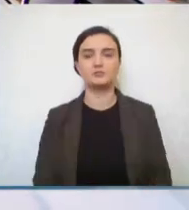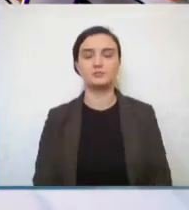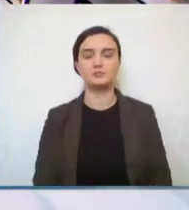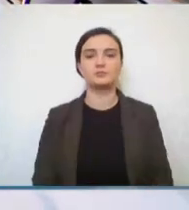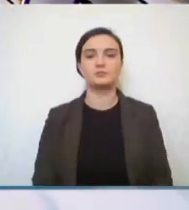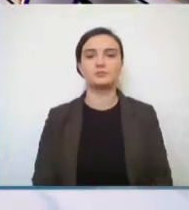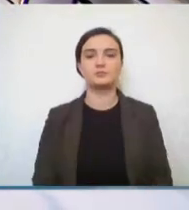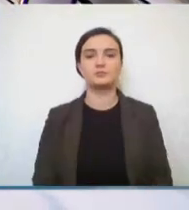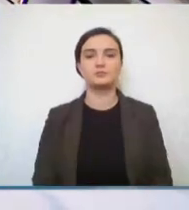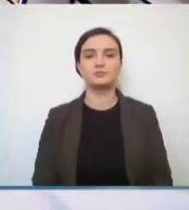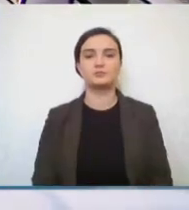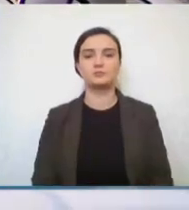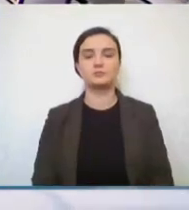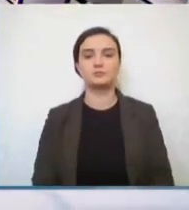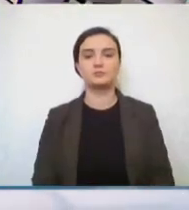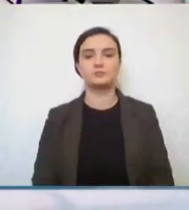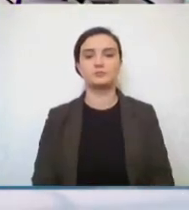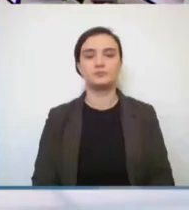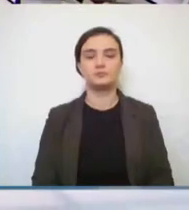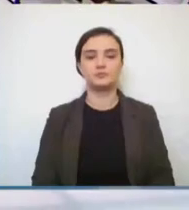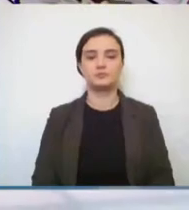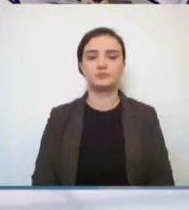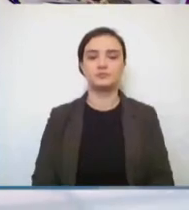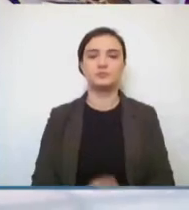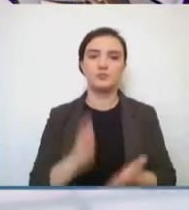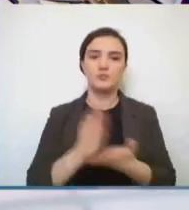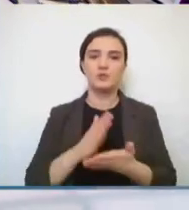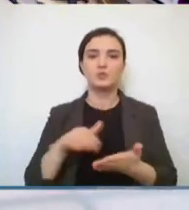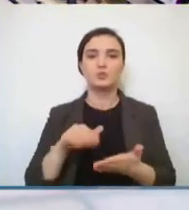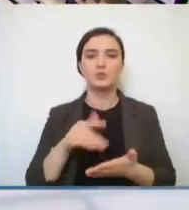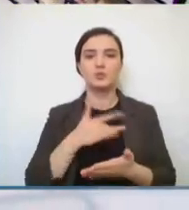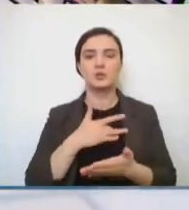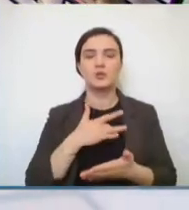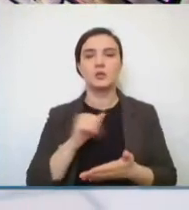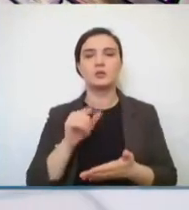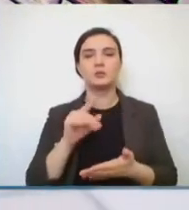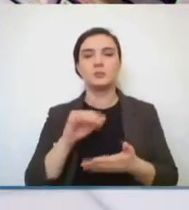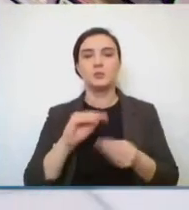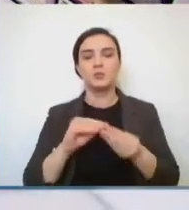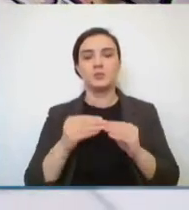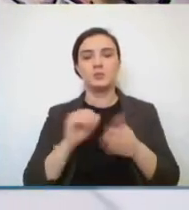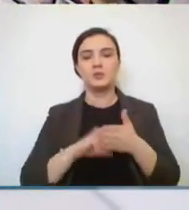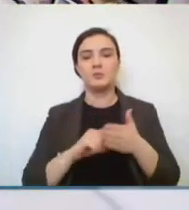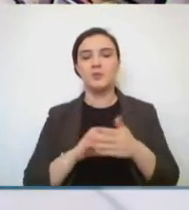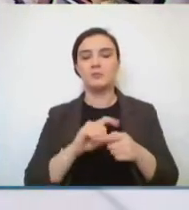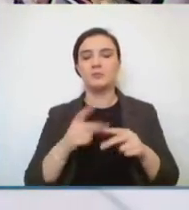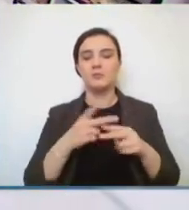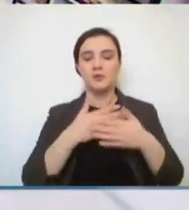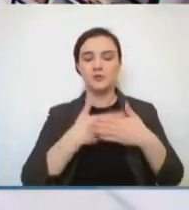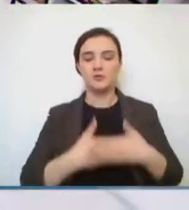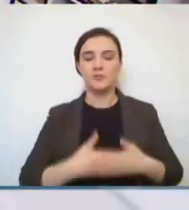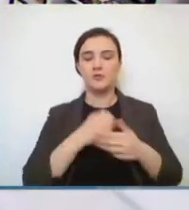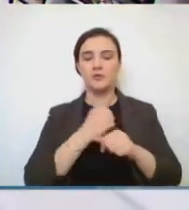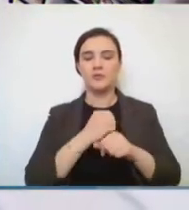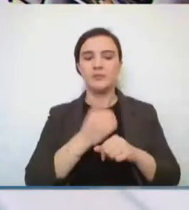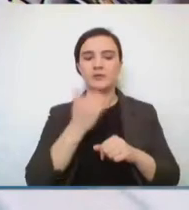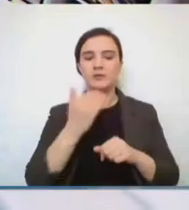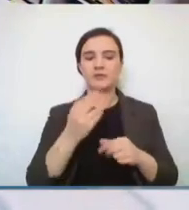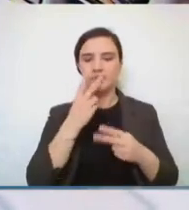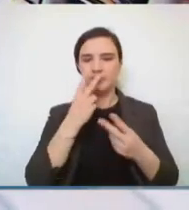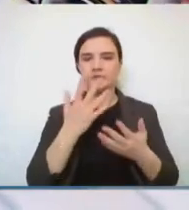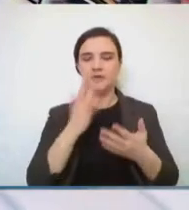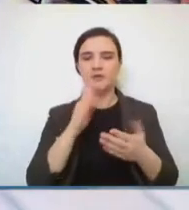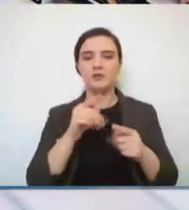ეს არითმია რაიმე პრობლემის გამომწვევი ან არ არის პრობლემა. თუ ის ეხოსკოპიასაც გაიკეთებს, მისთვის ნათელი იქნება